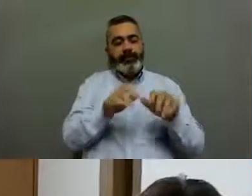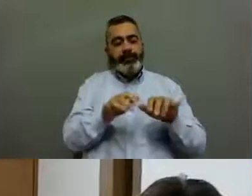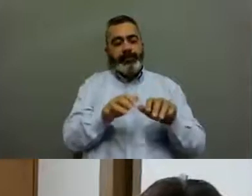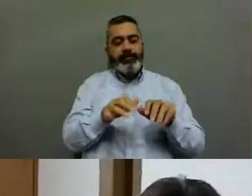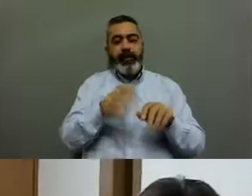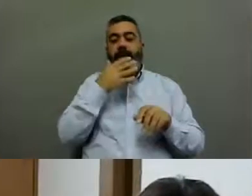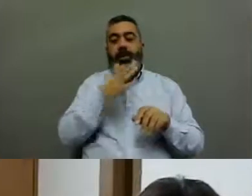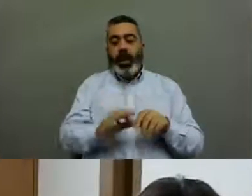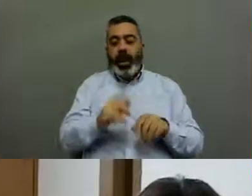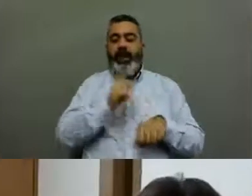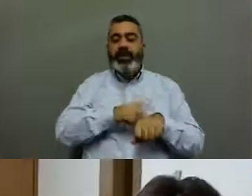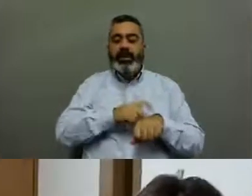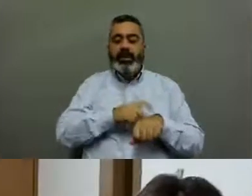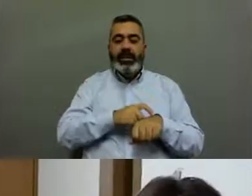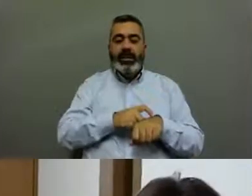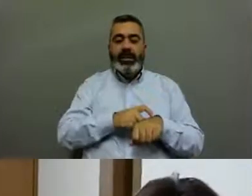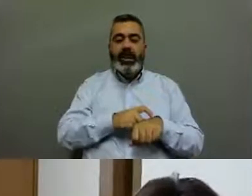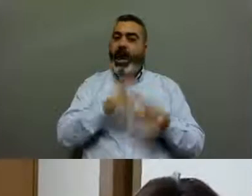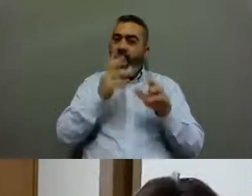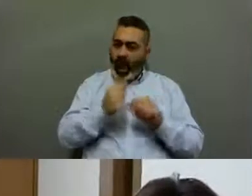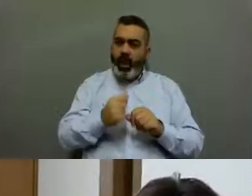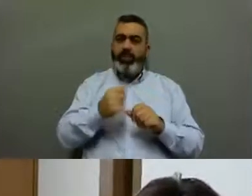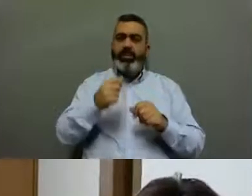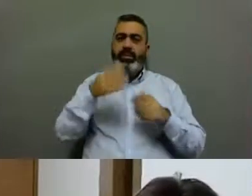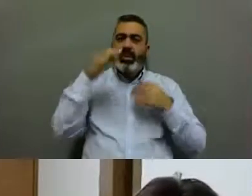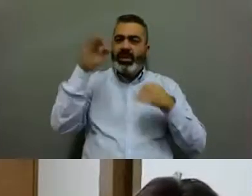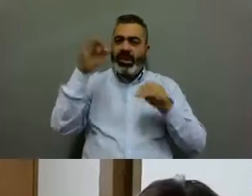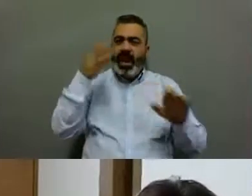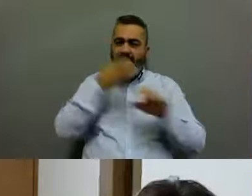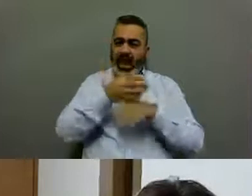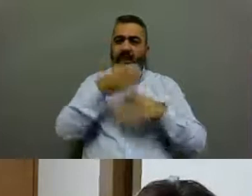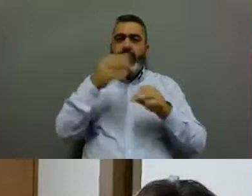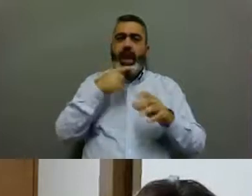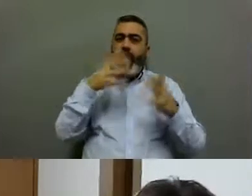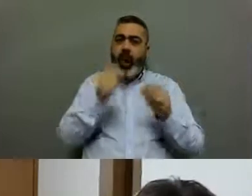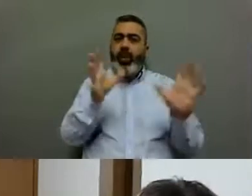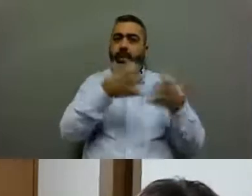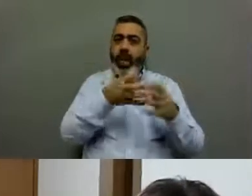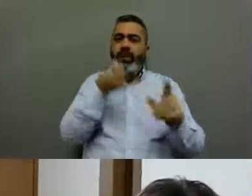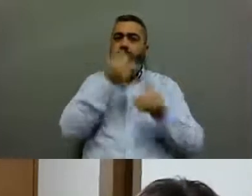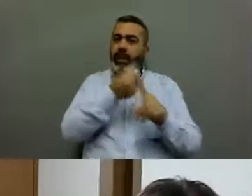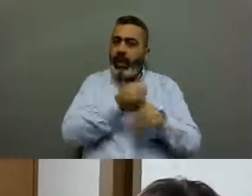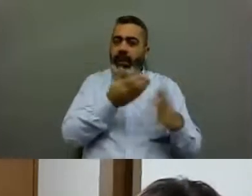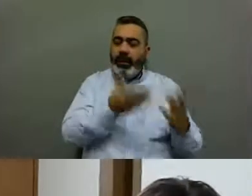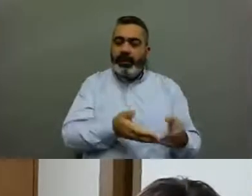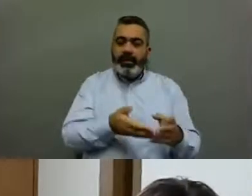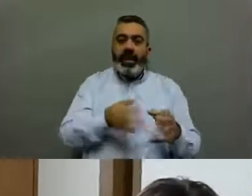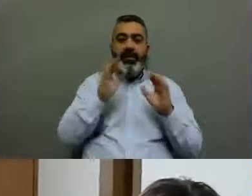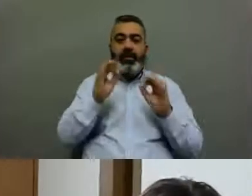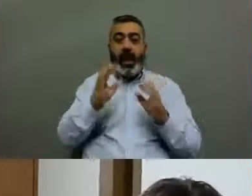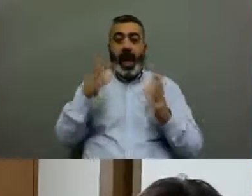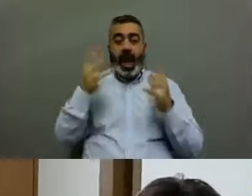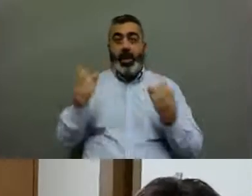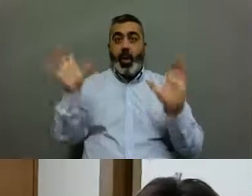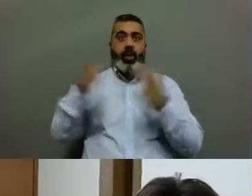τα κινήματα των μέσα από τα media, τα οποία είναι πάρα πολύ σημαντικά, πέρα από τα κεντρικά ή τα κυρίαρχα, ας